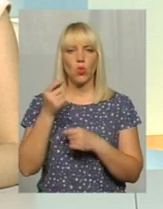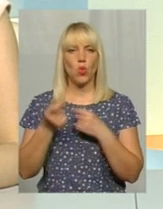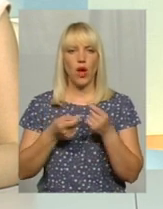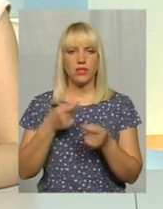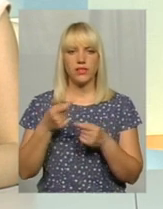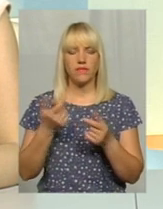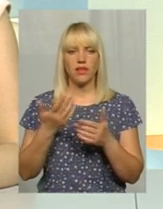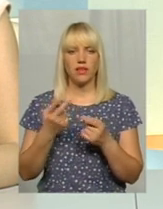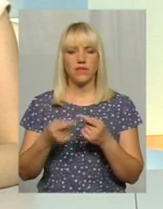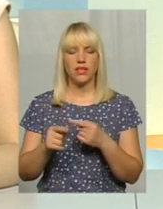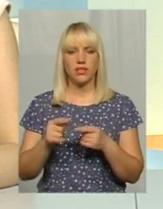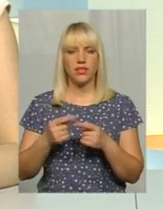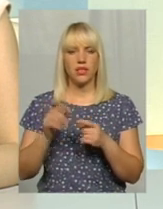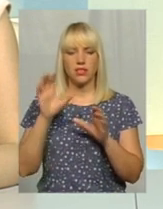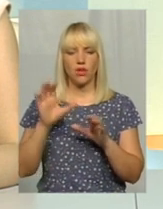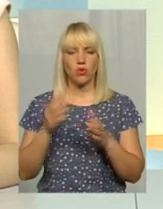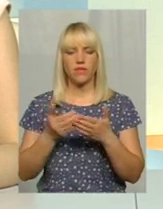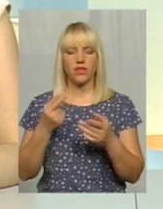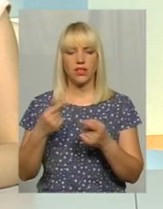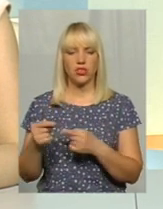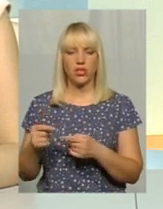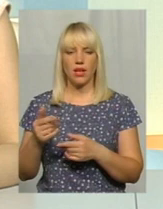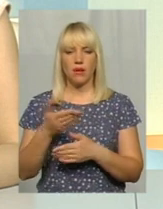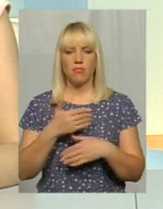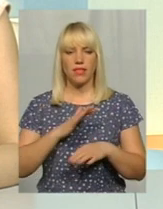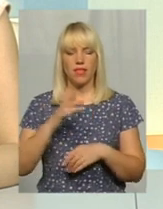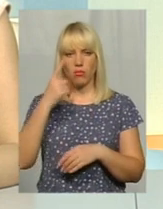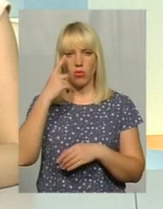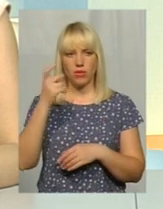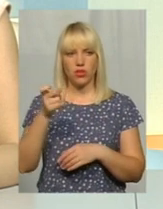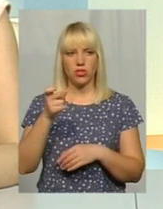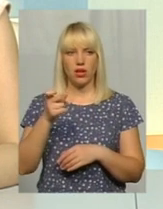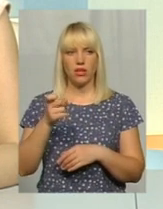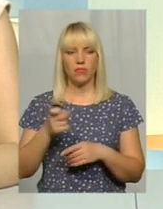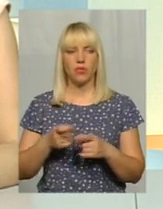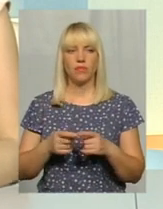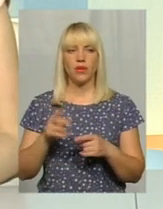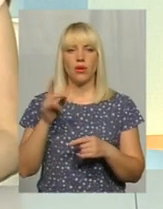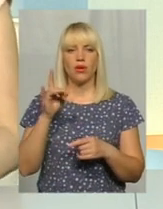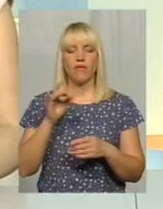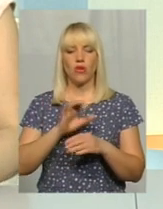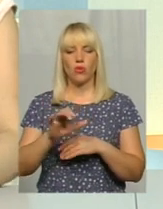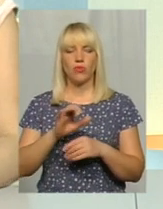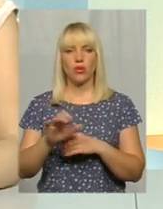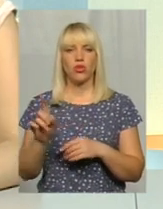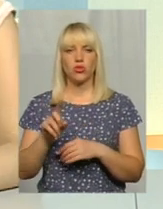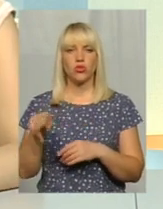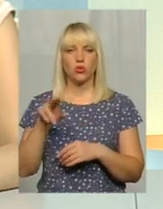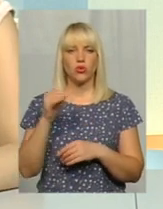які відрізняють цей закон від усіх решту. А саме, ми не попереджаємо оператора ринку, виробника про те, що до нього прийде